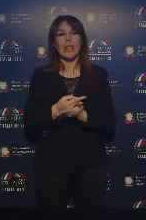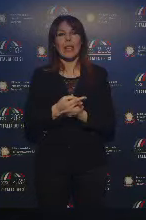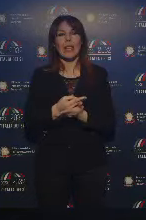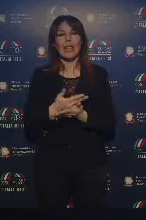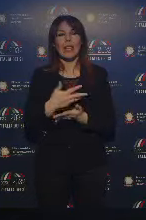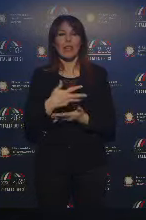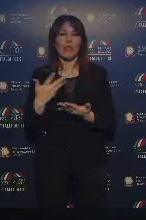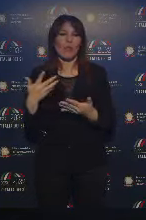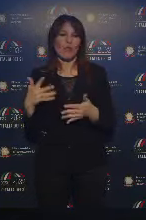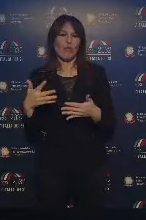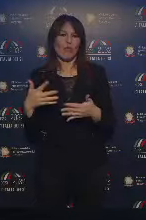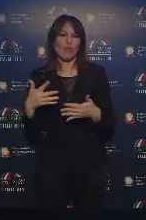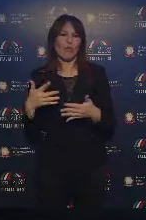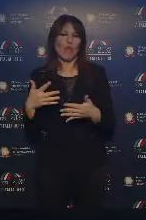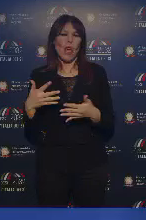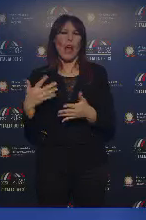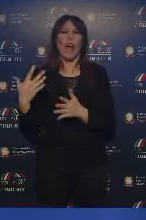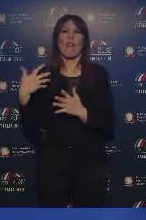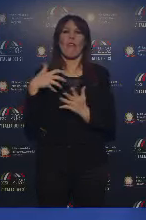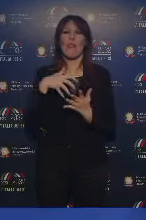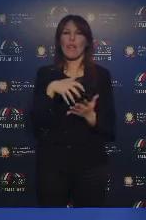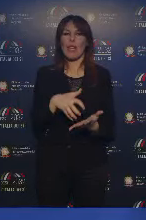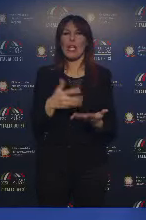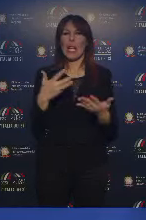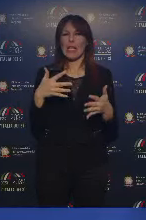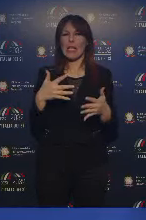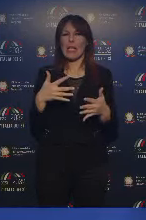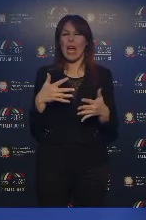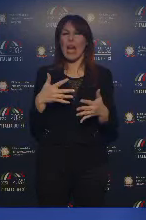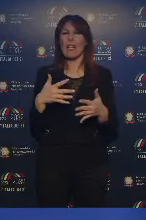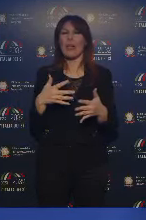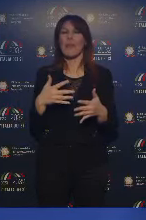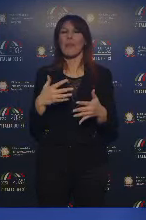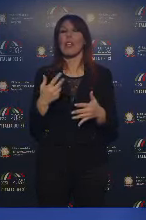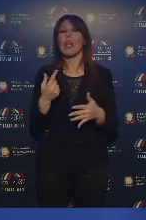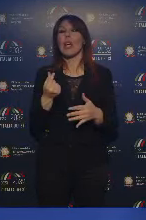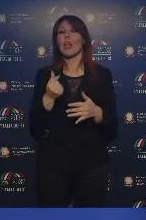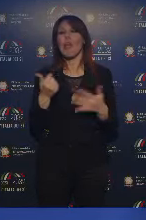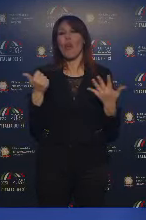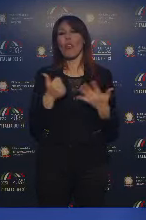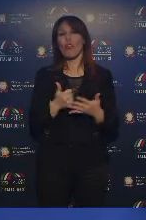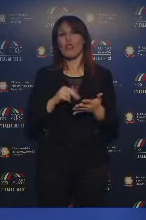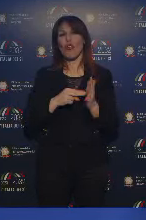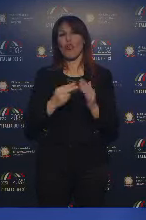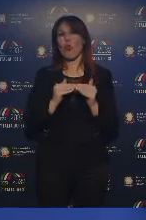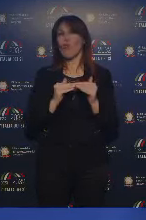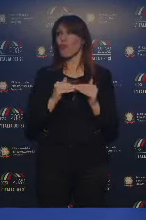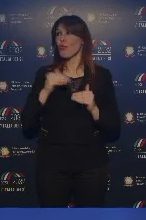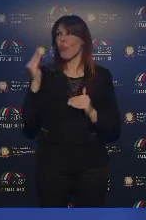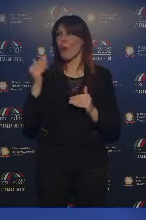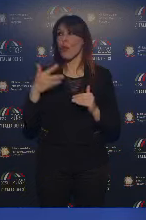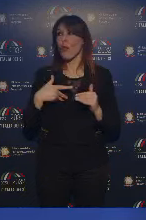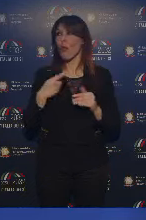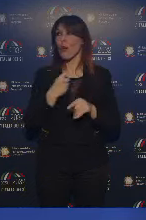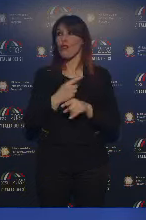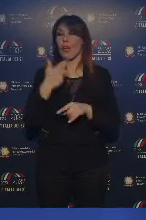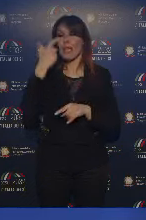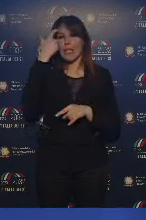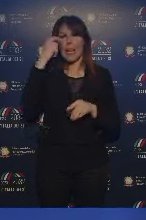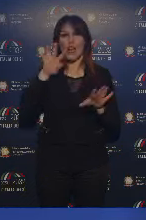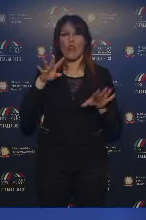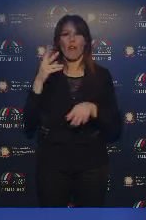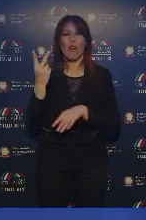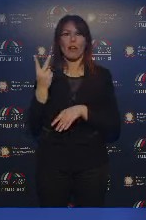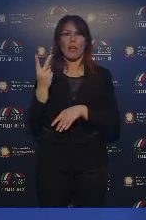già finanziati per un importo superiore ai 600 milioni sono la statale 92